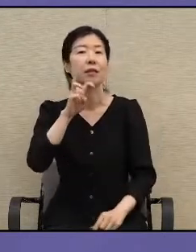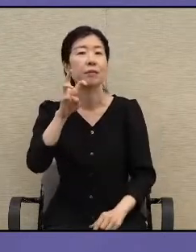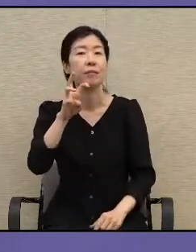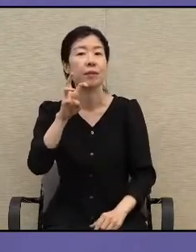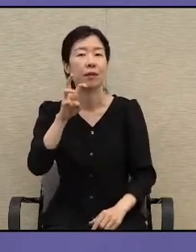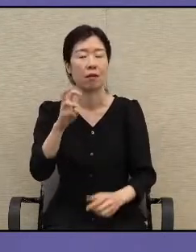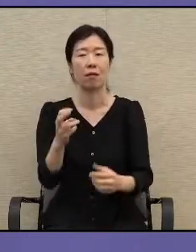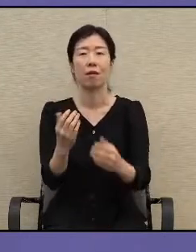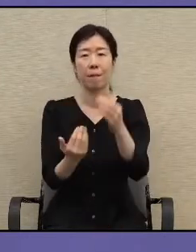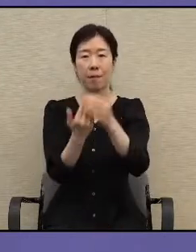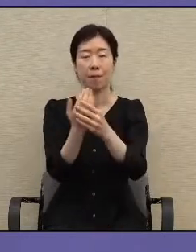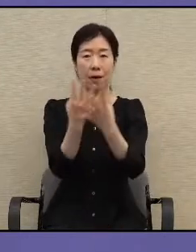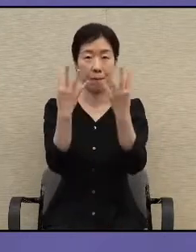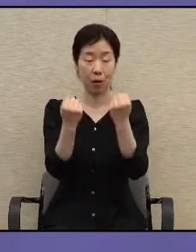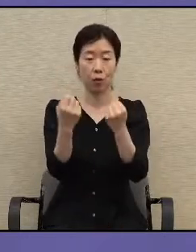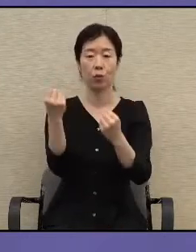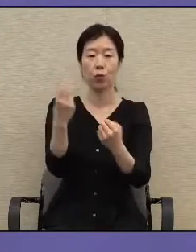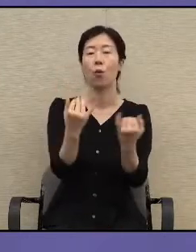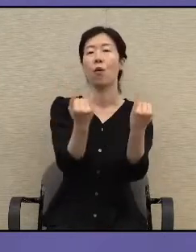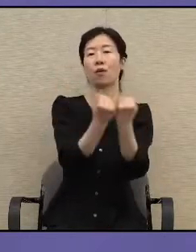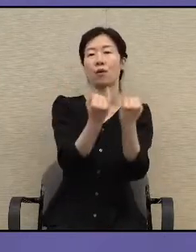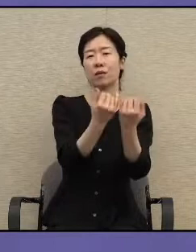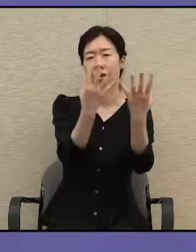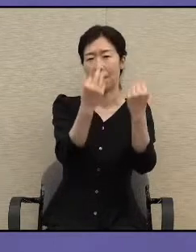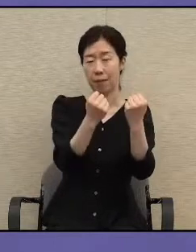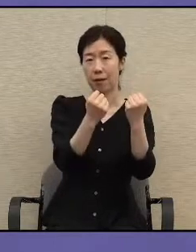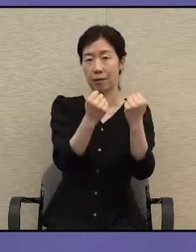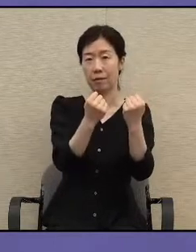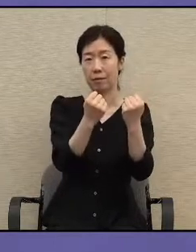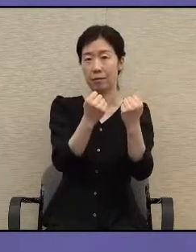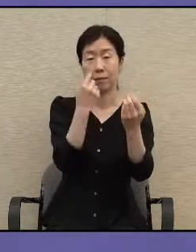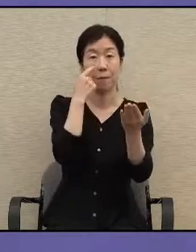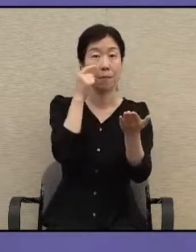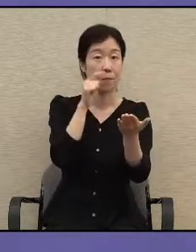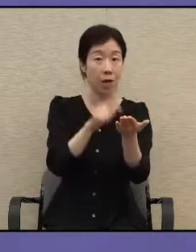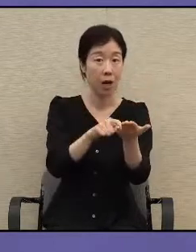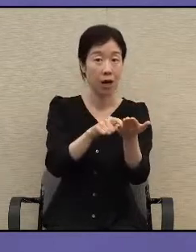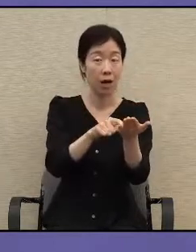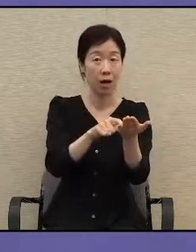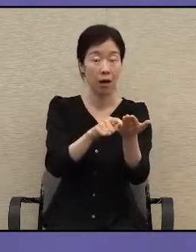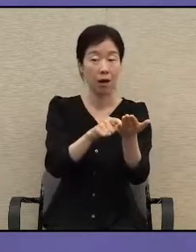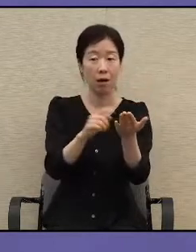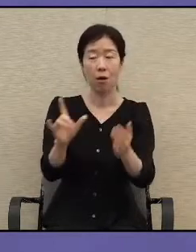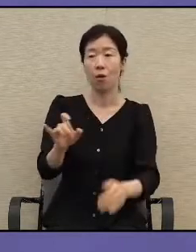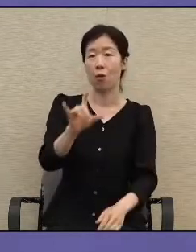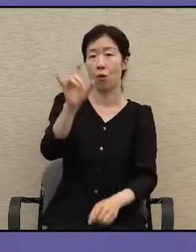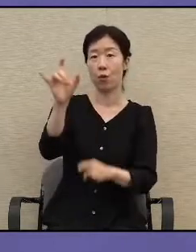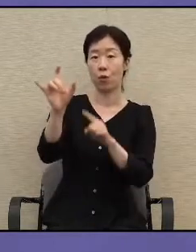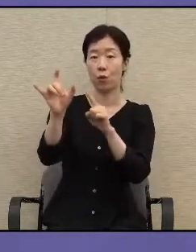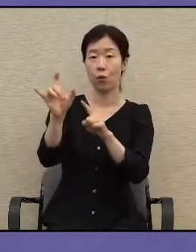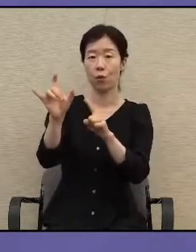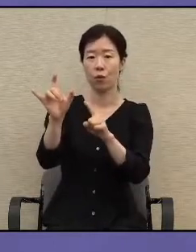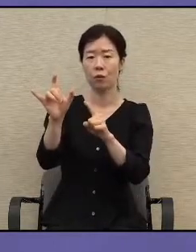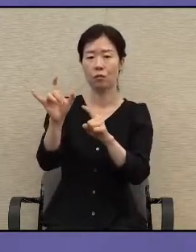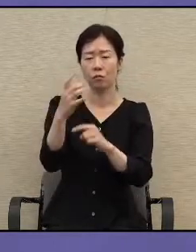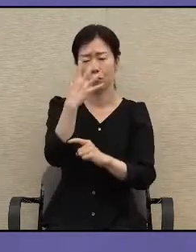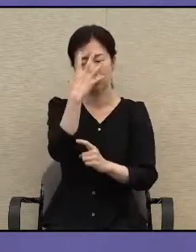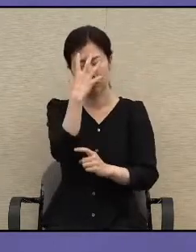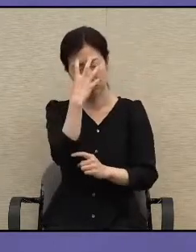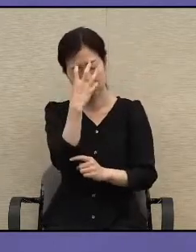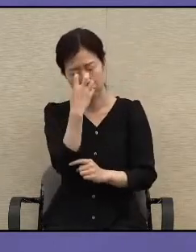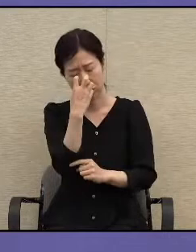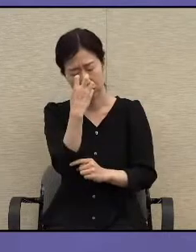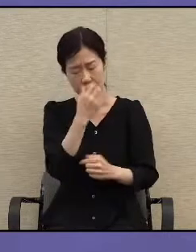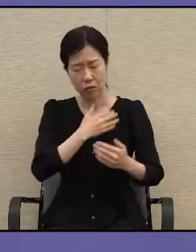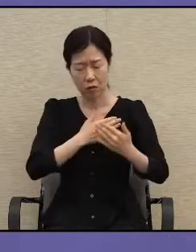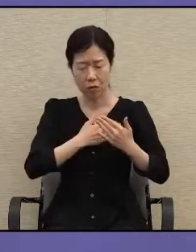발생했고 여성에게 더 빈발한 정신질환 중에 하나였습니다. 근데 코로나19는 특히 주로 이렇게 우울이나 불안이나